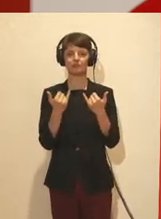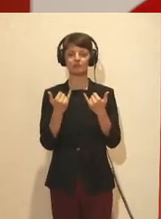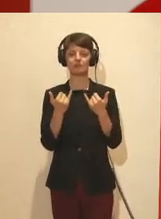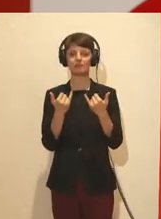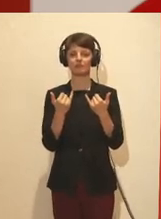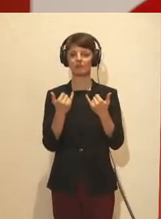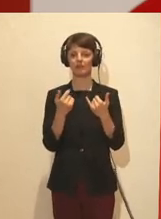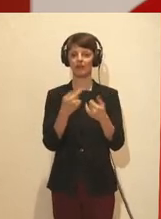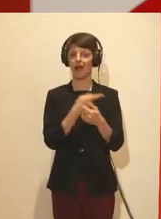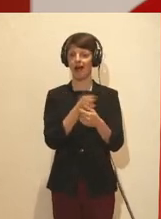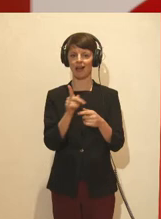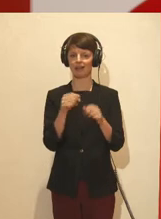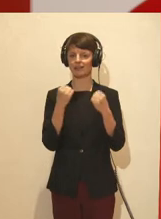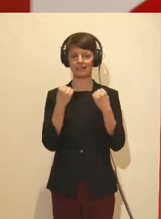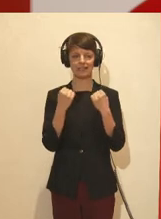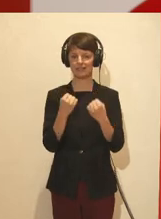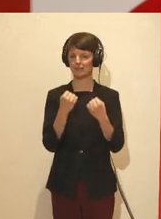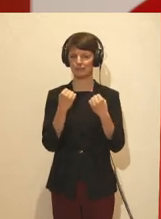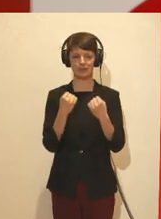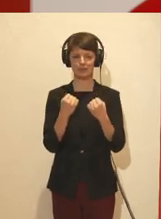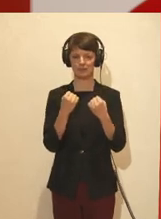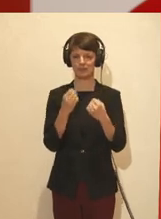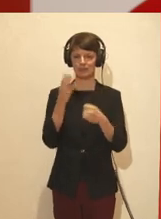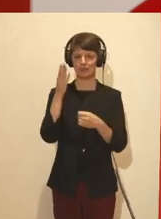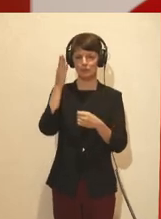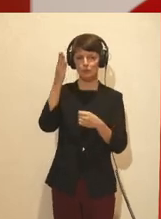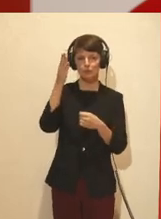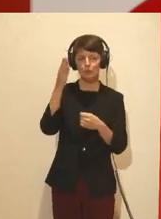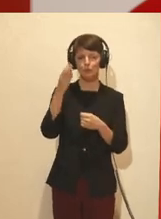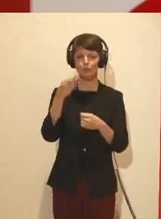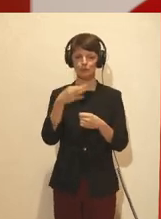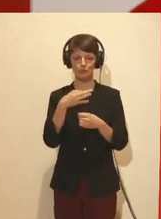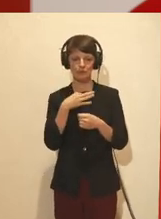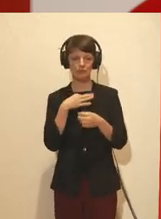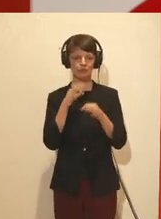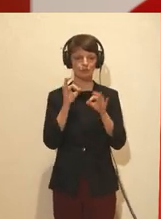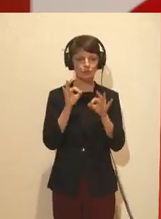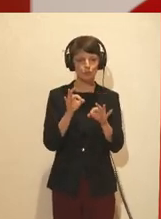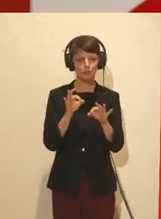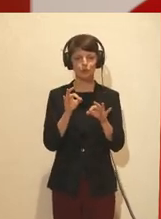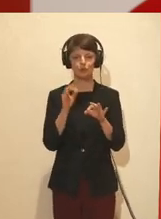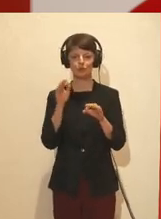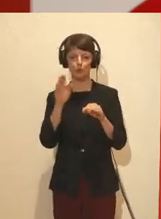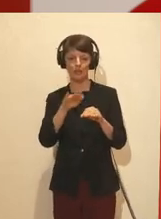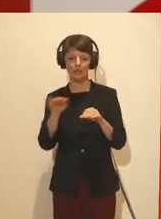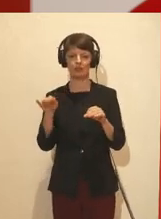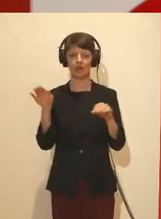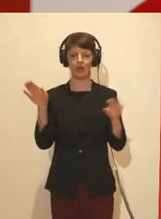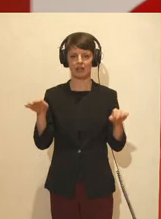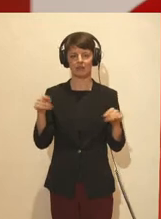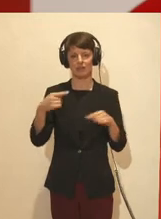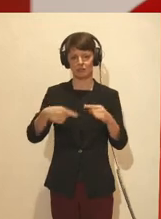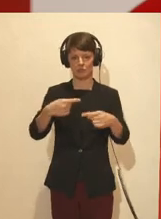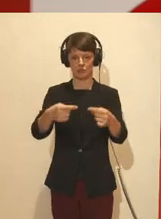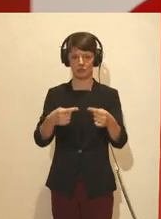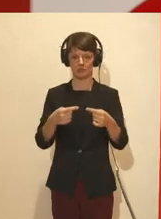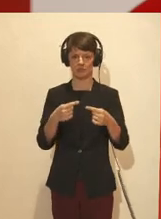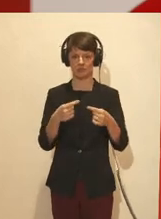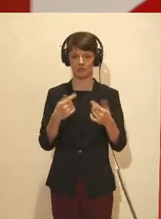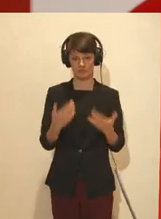alle sicher sind ob die zukunft sich so gut für sie oder ihresgleichen oder ihre kinder und enkel entwickeln wird